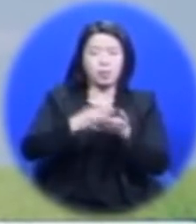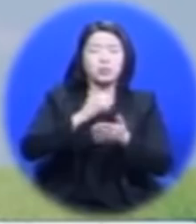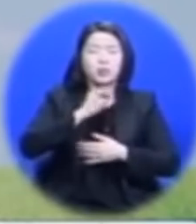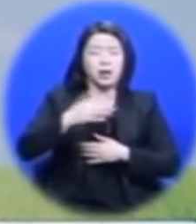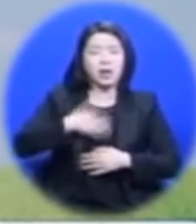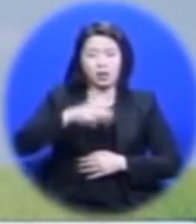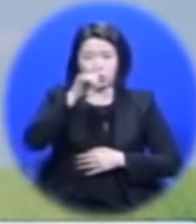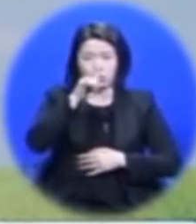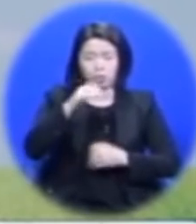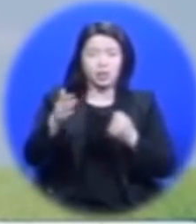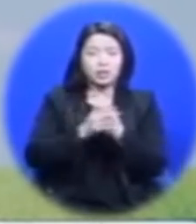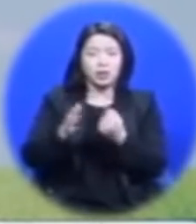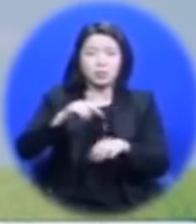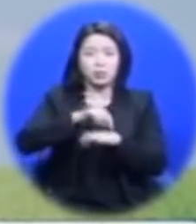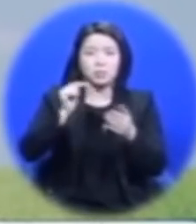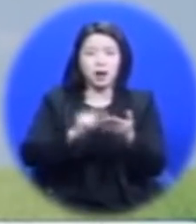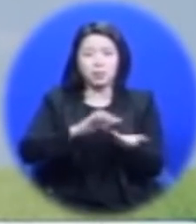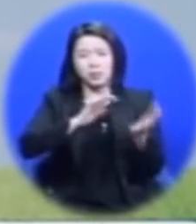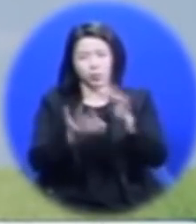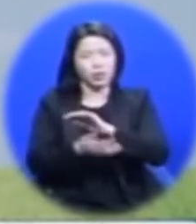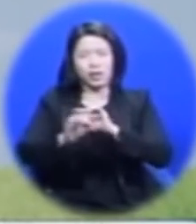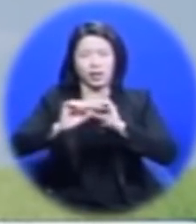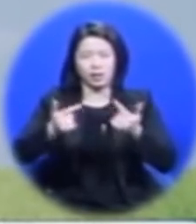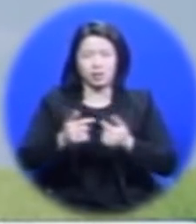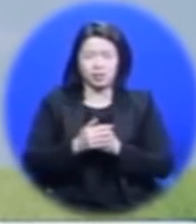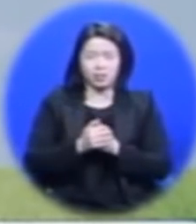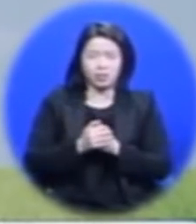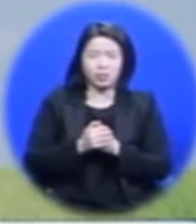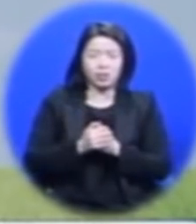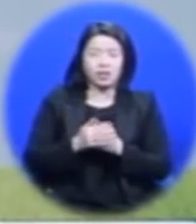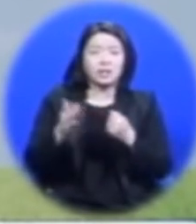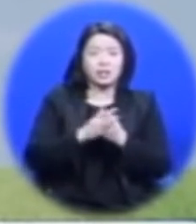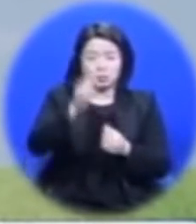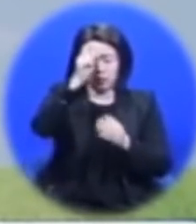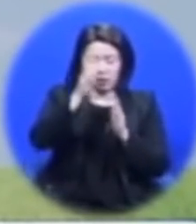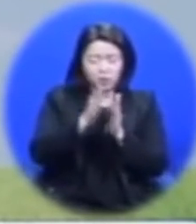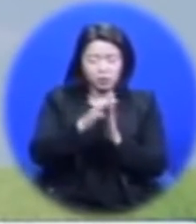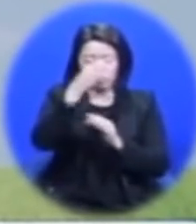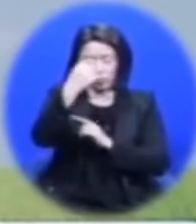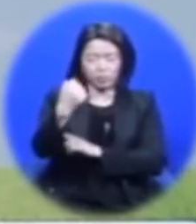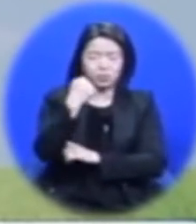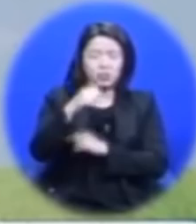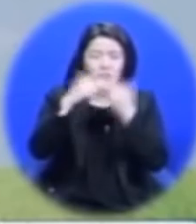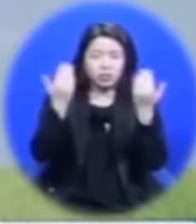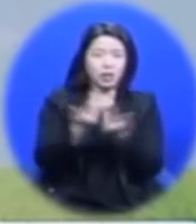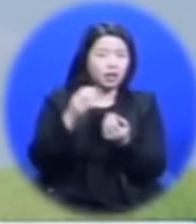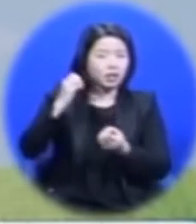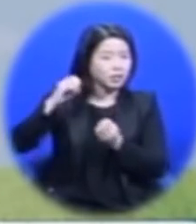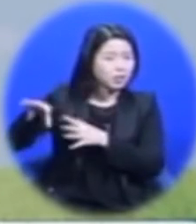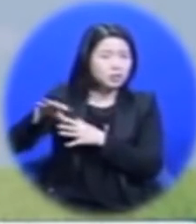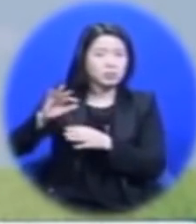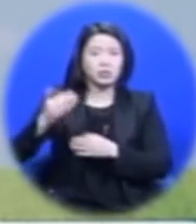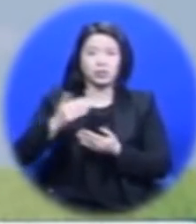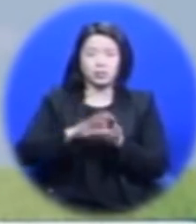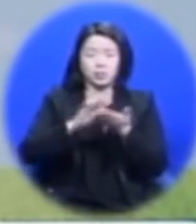그러니 우리 마음이 뒤집어지지 않는 것입니다. 그래서 기도의 능력을 다 잃어버린 것입니다.